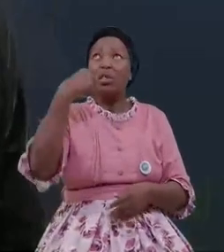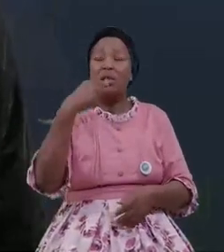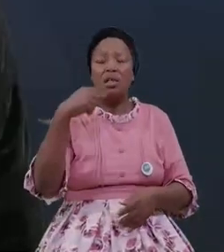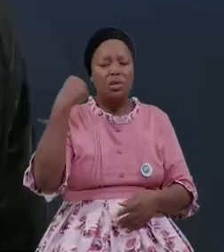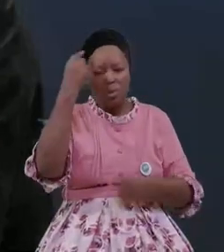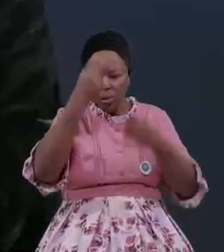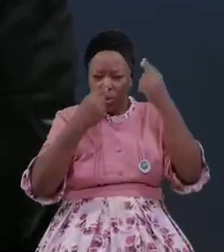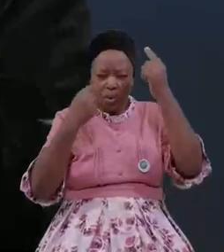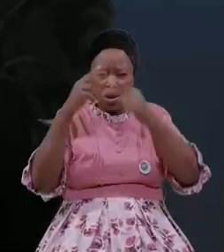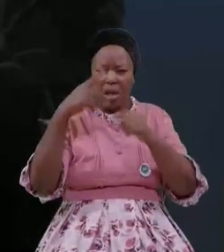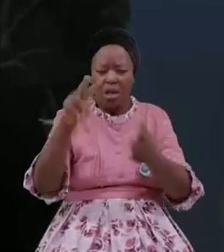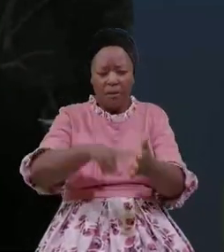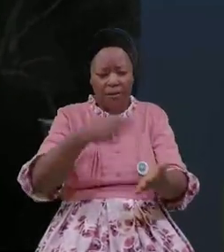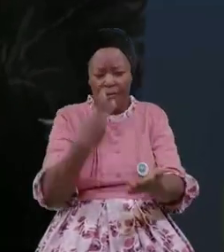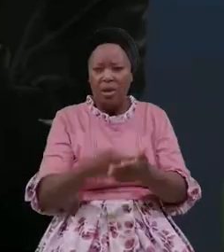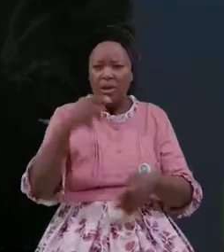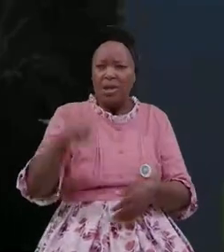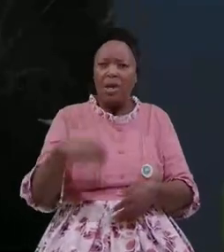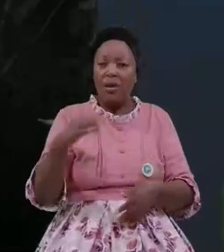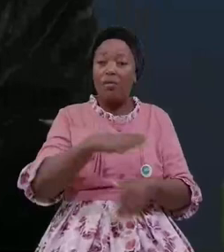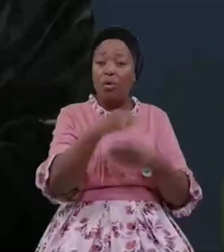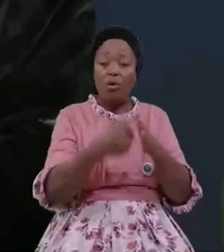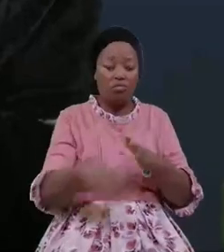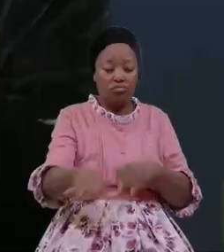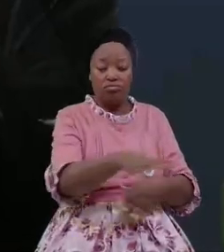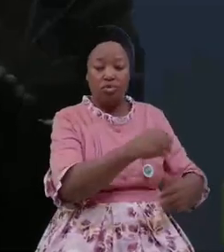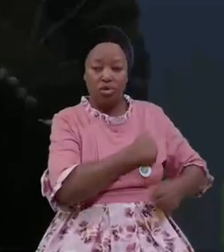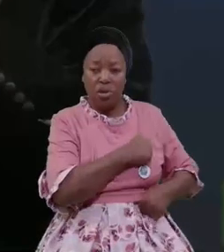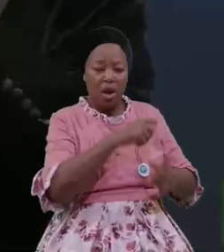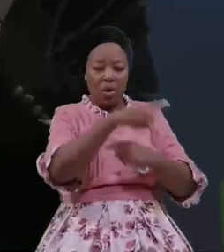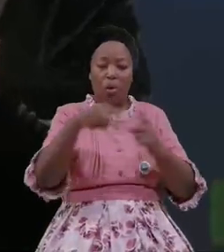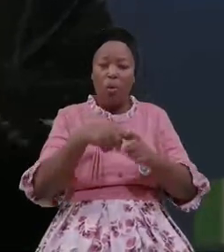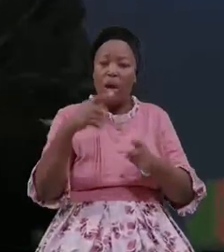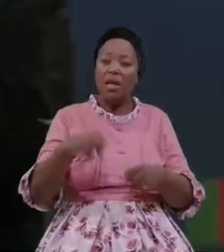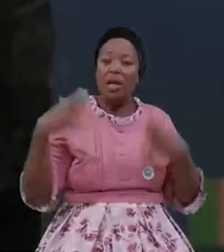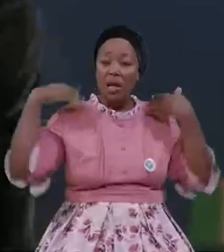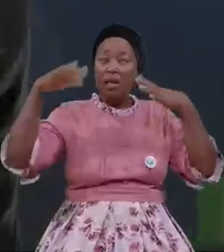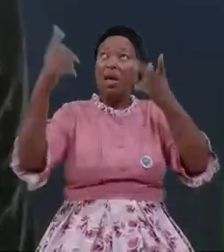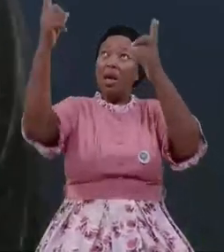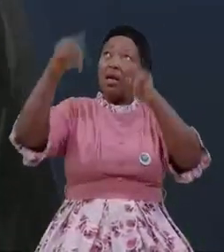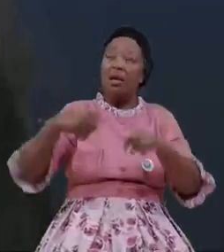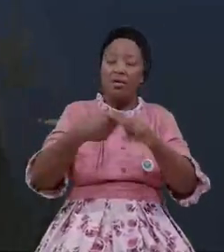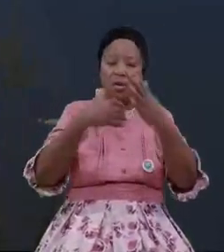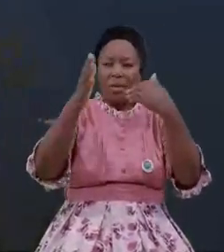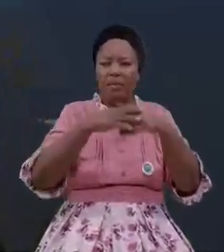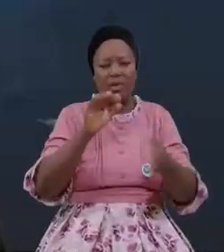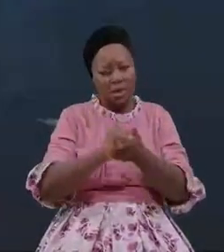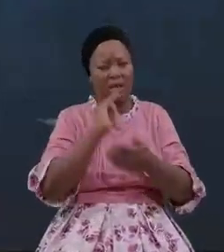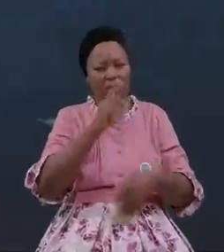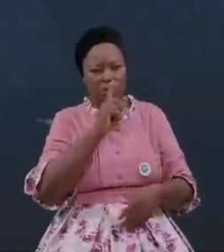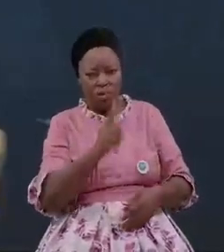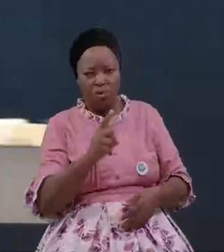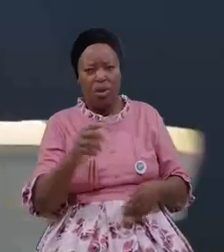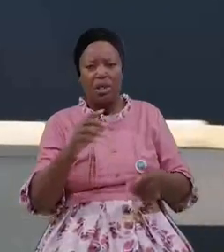le fait que les soldats se soient tombés lorsque l'ange est descendu du ciel c'est c'est c'est